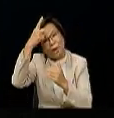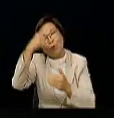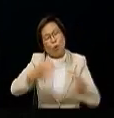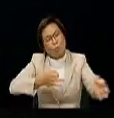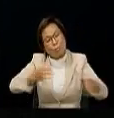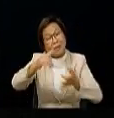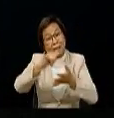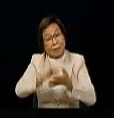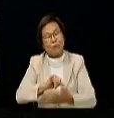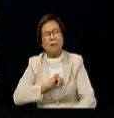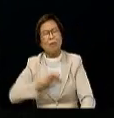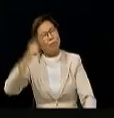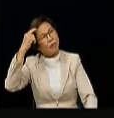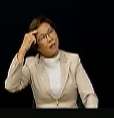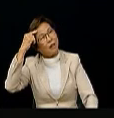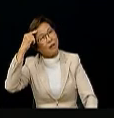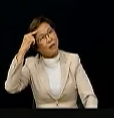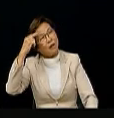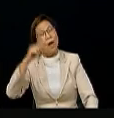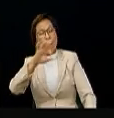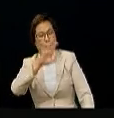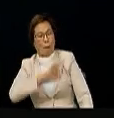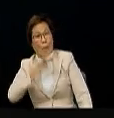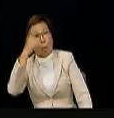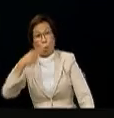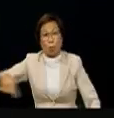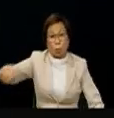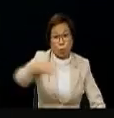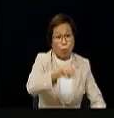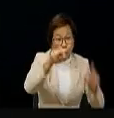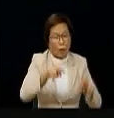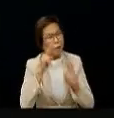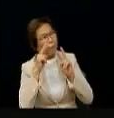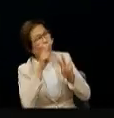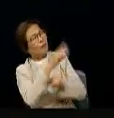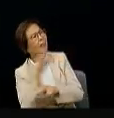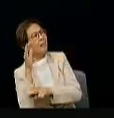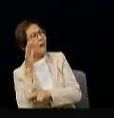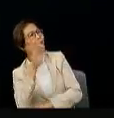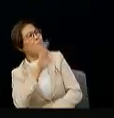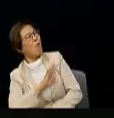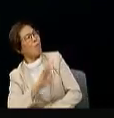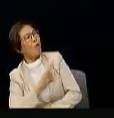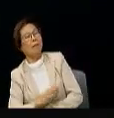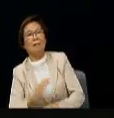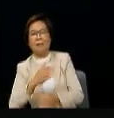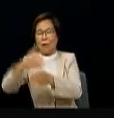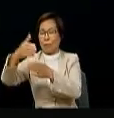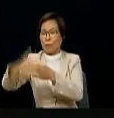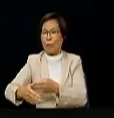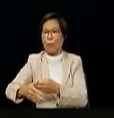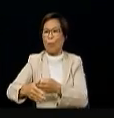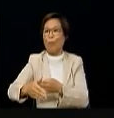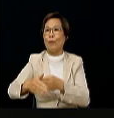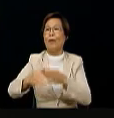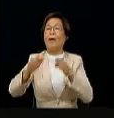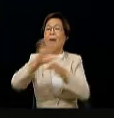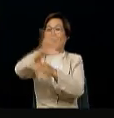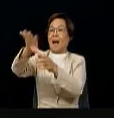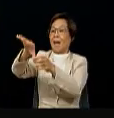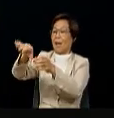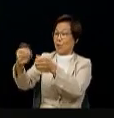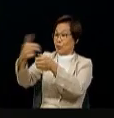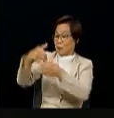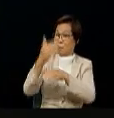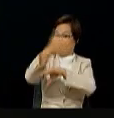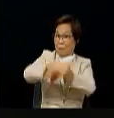penjelasan itu saya kira pasti juga bermanfaat untuk rakyat yang menonton dan mendengar baik dan channel Stickman inklusif Malam ini kita